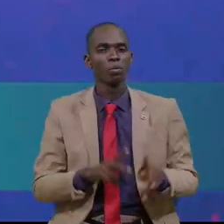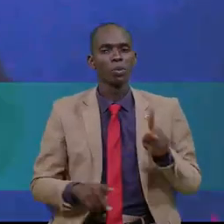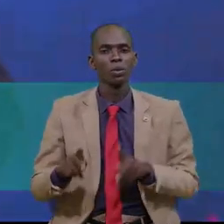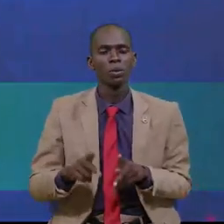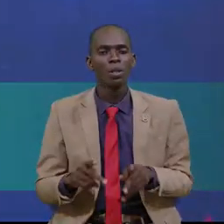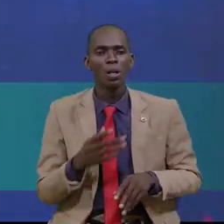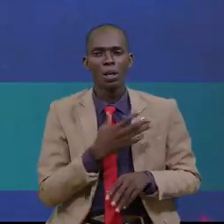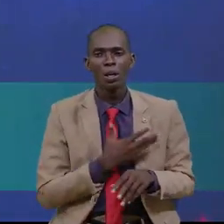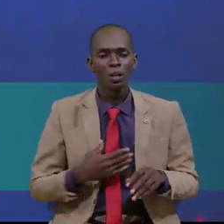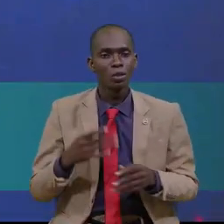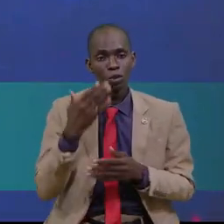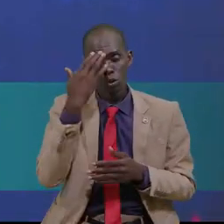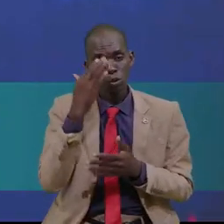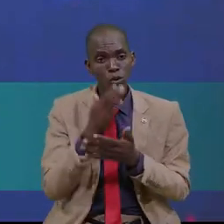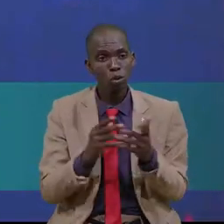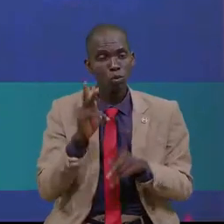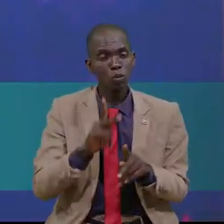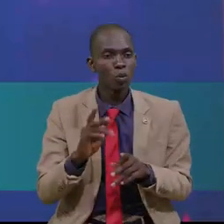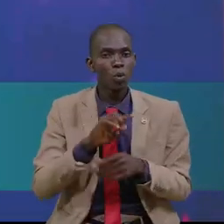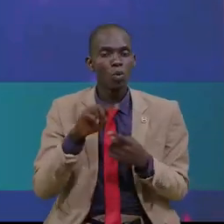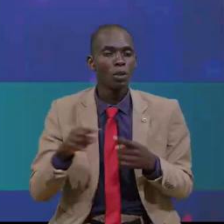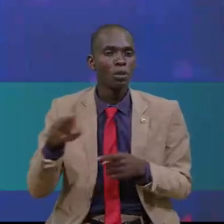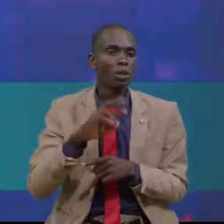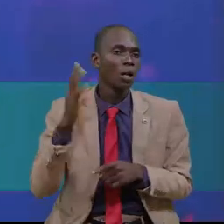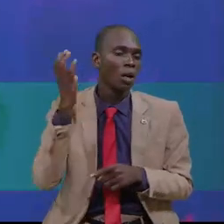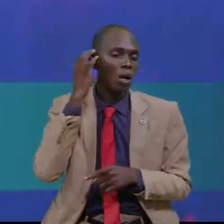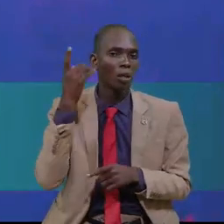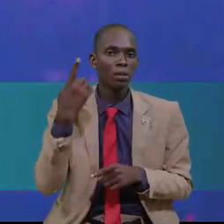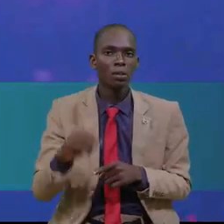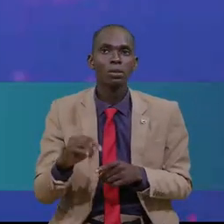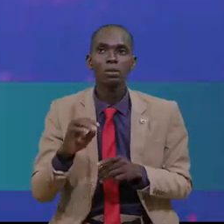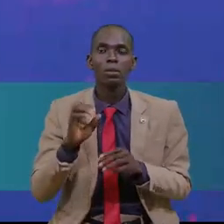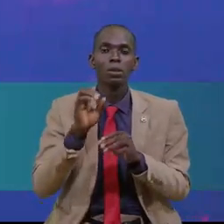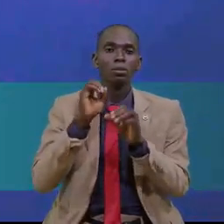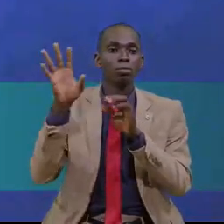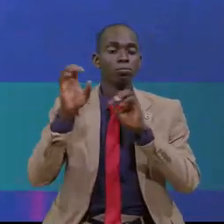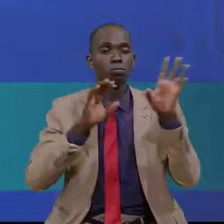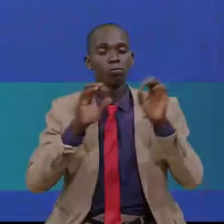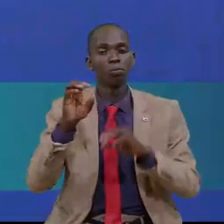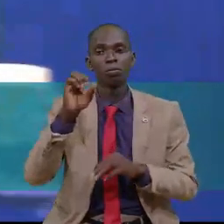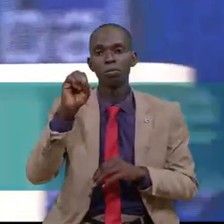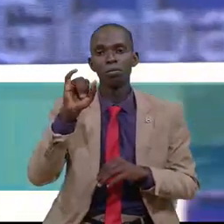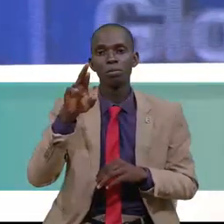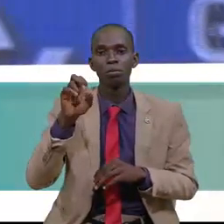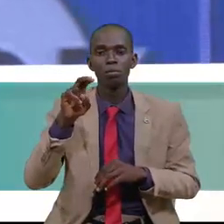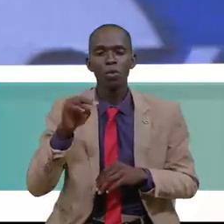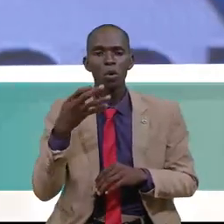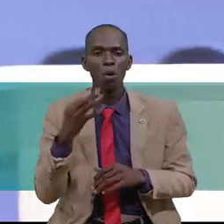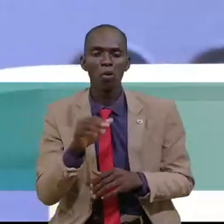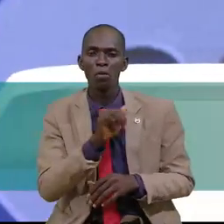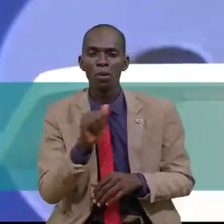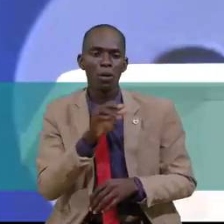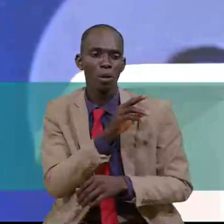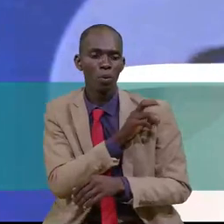crains pas. Les gens là-haut, ils peut-être, ou bien dans le bus, ou dans le véhicule d'un policier, et ils se cachent